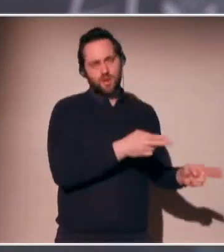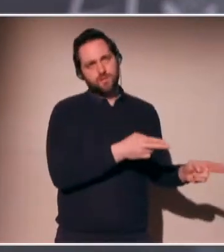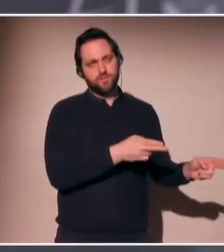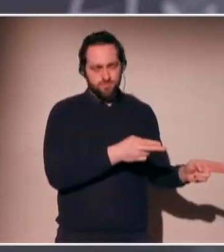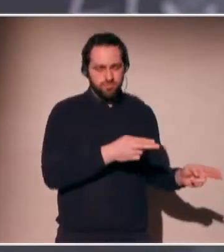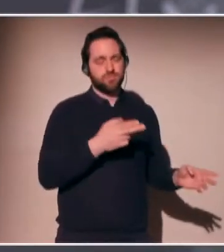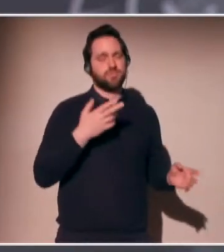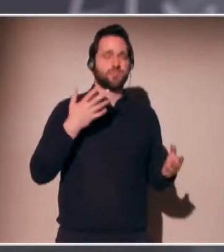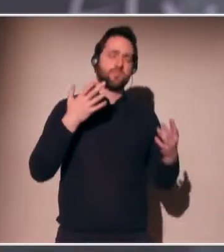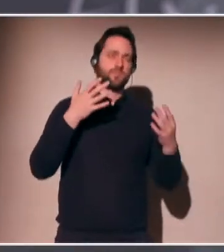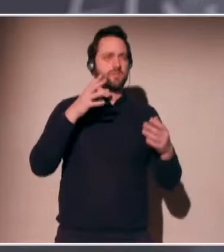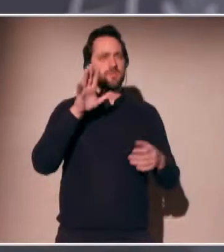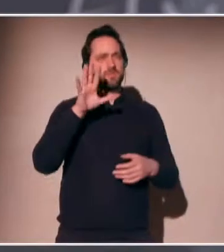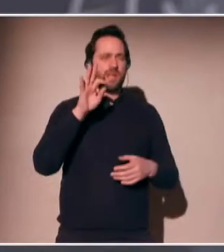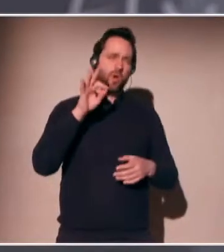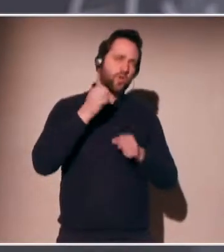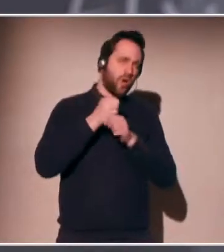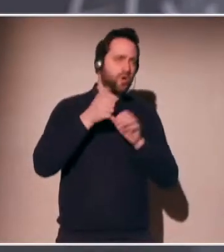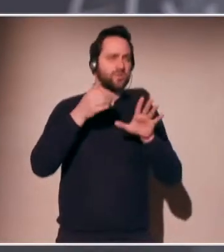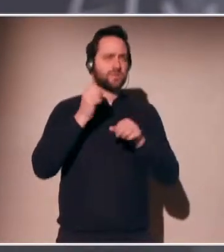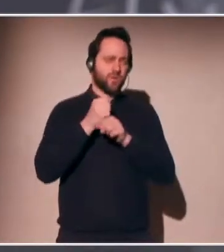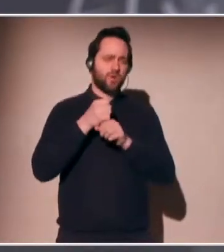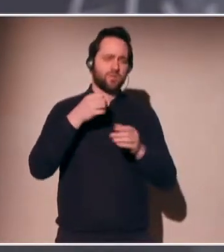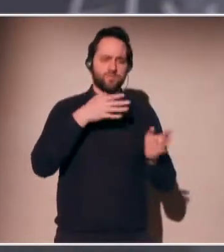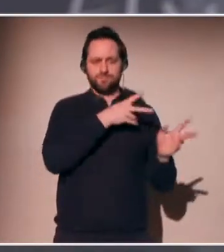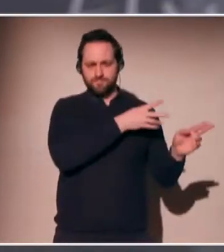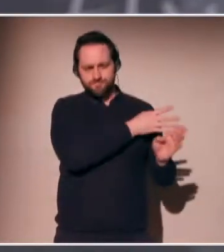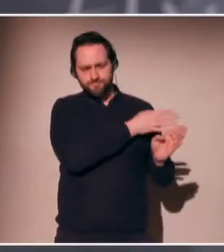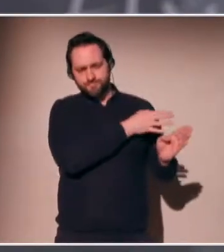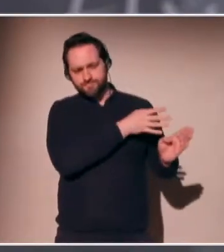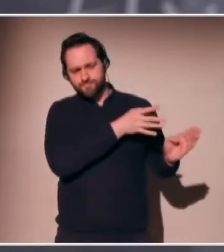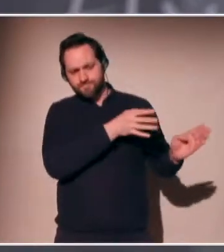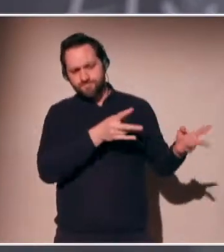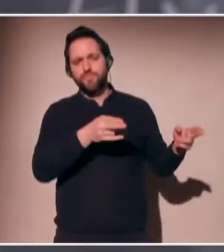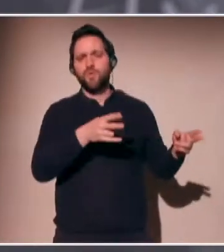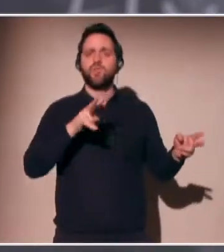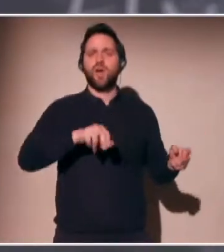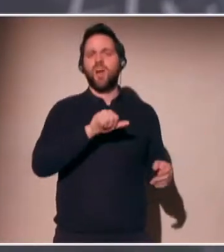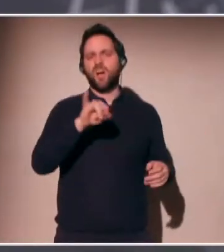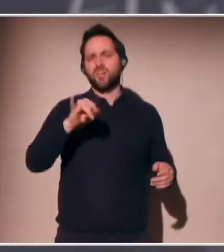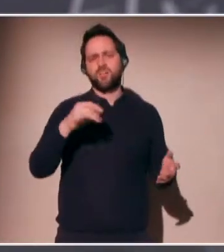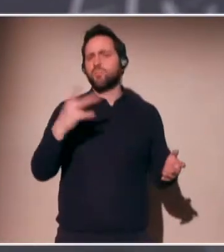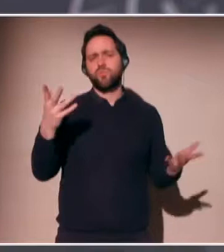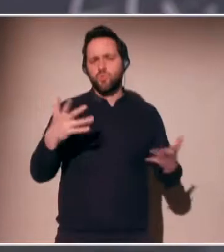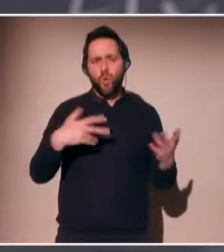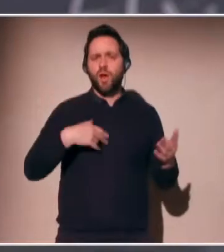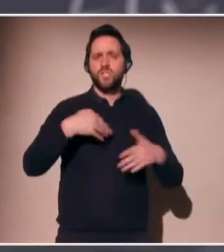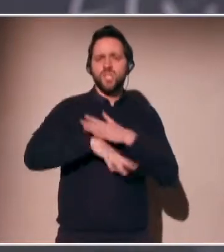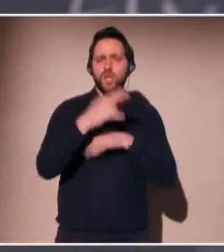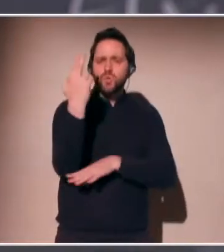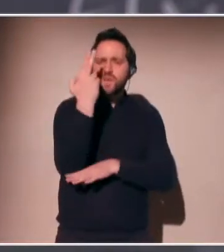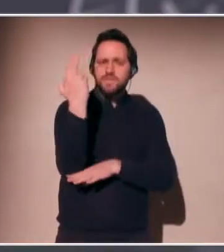passées, décennies au cours desquelles l'IA était plutôt une discipline universitaire qui se